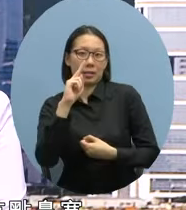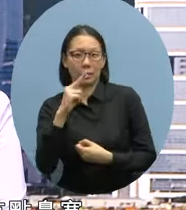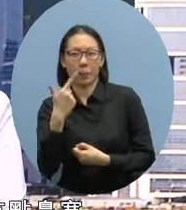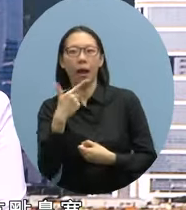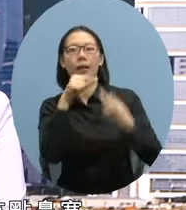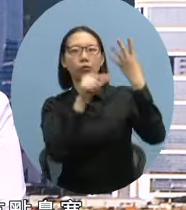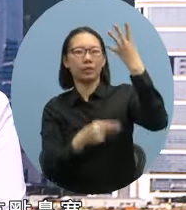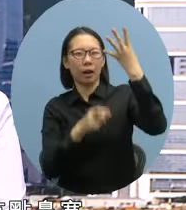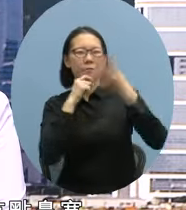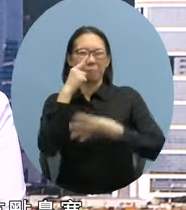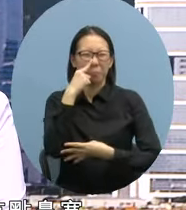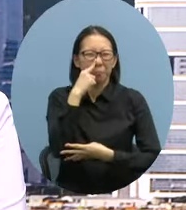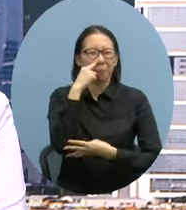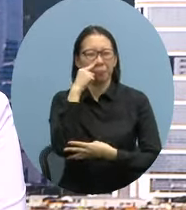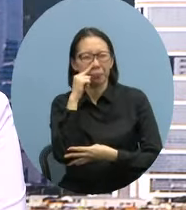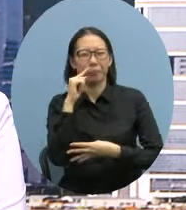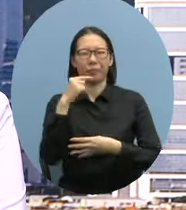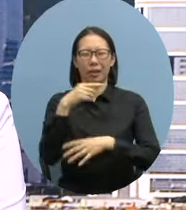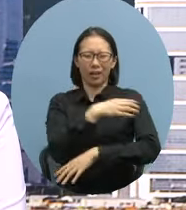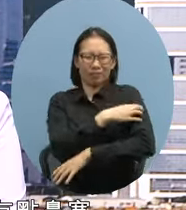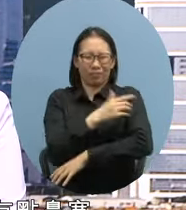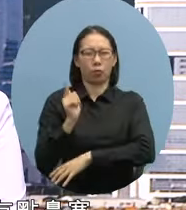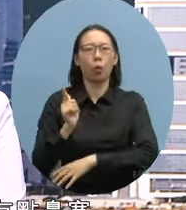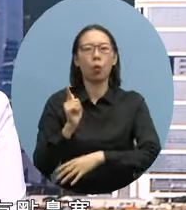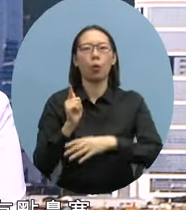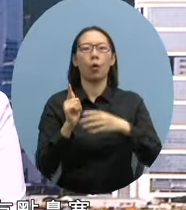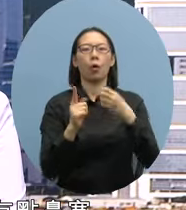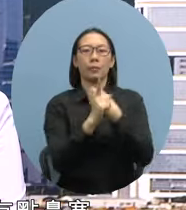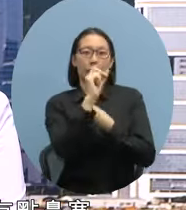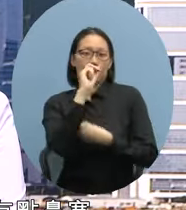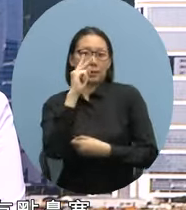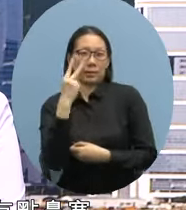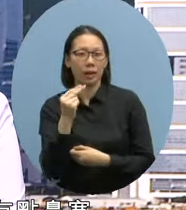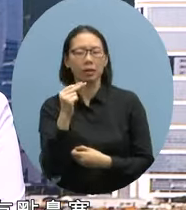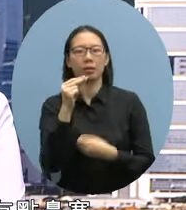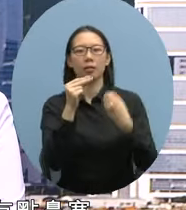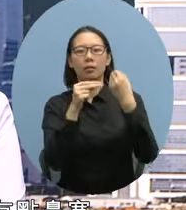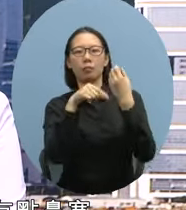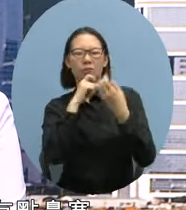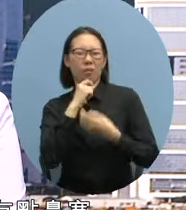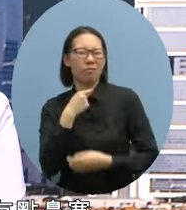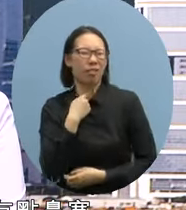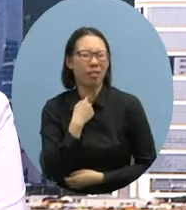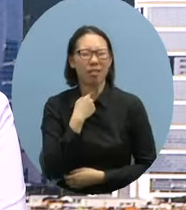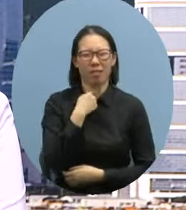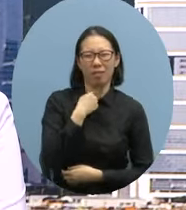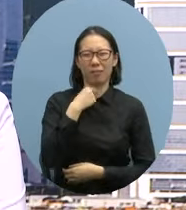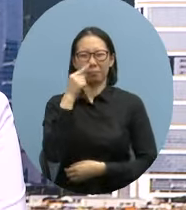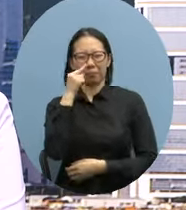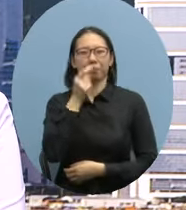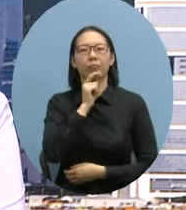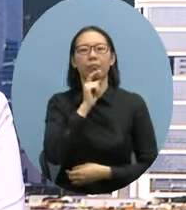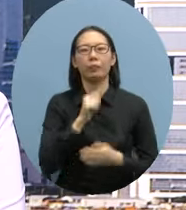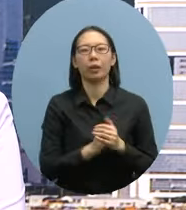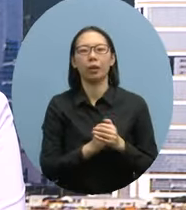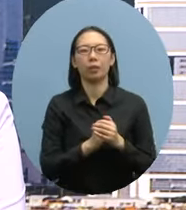4月7日就開始有些鼻塞，有些肌肉痛，1027就在4月15日就開始有些鼻塞，喉嚨不舒服這